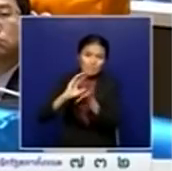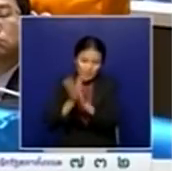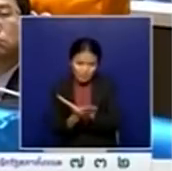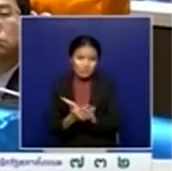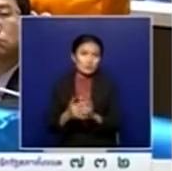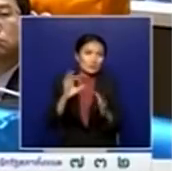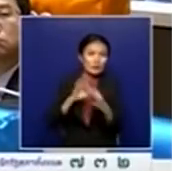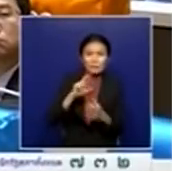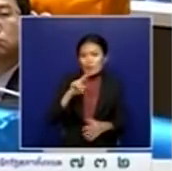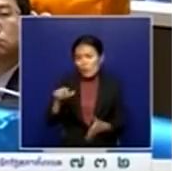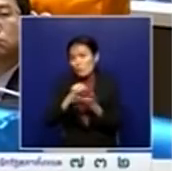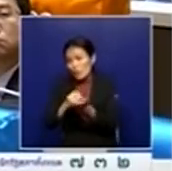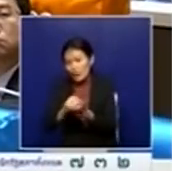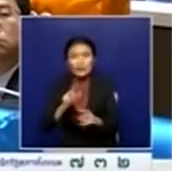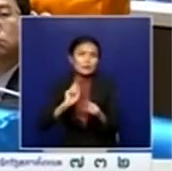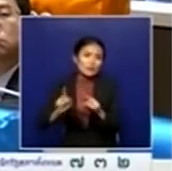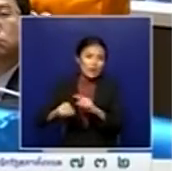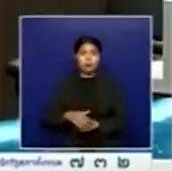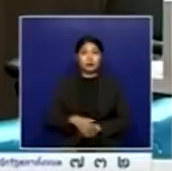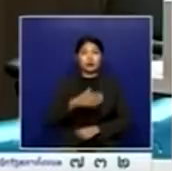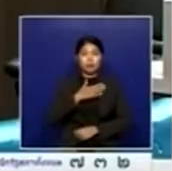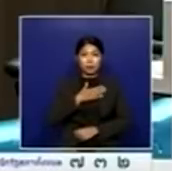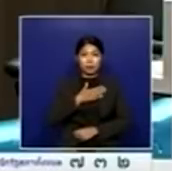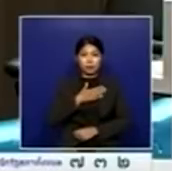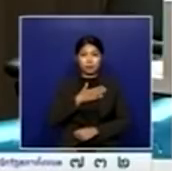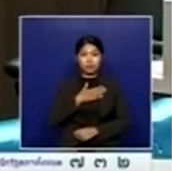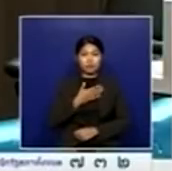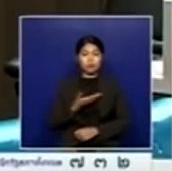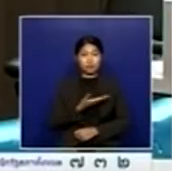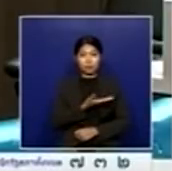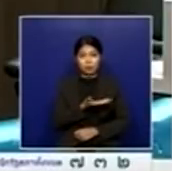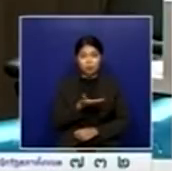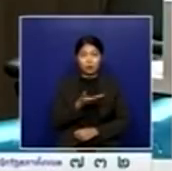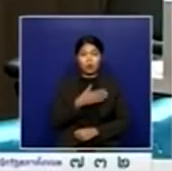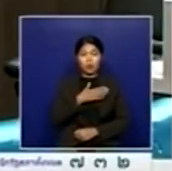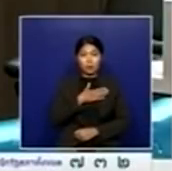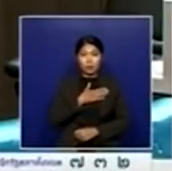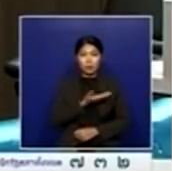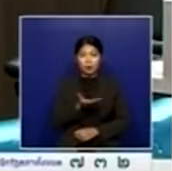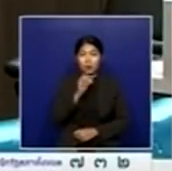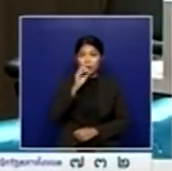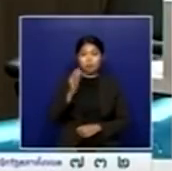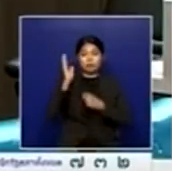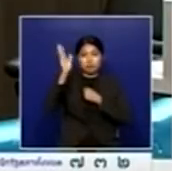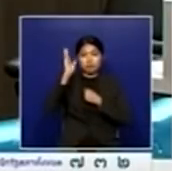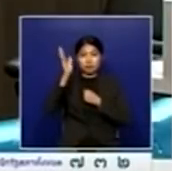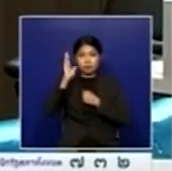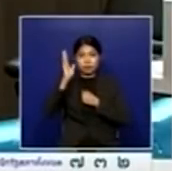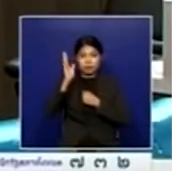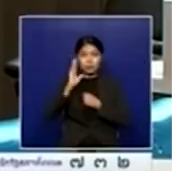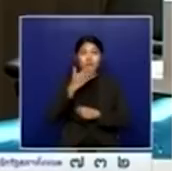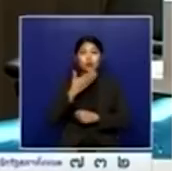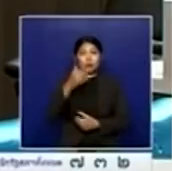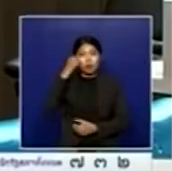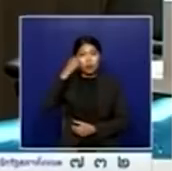วินิจฉัยว่าจะตีของการแก้วธรรมนูญเนี่ยโดยการตั้งสสรเนี่ยมันสามารถดำเนินการได้หรือไม่ประเด็นนี้น่าสนใจ